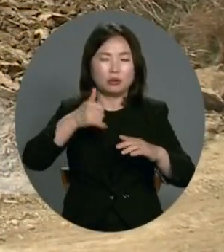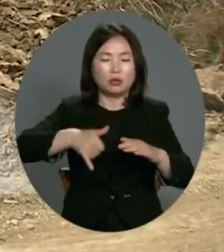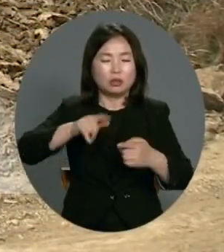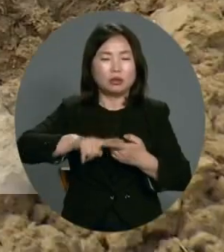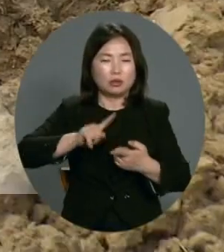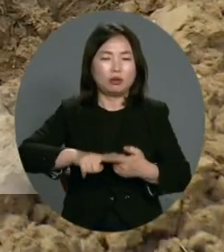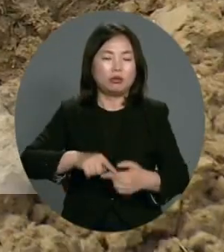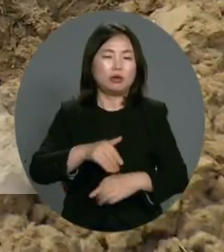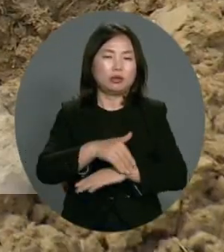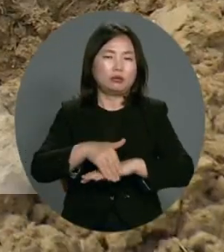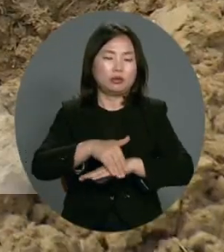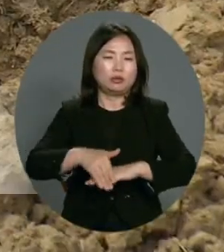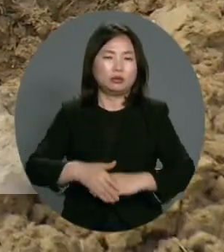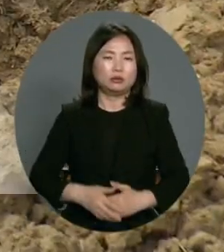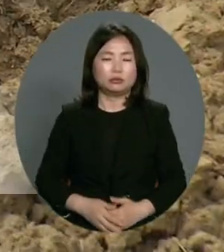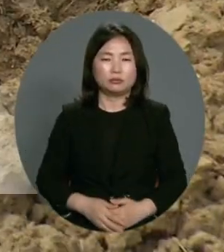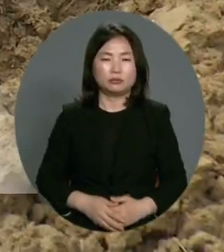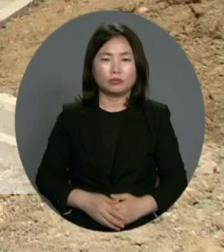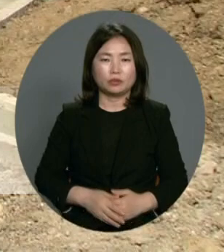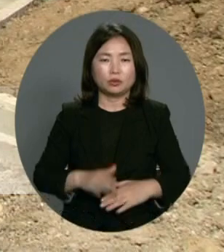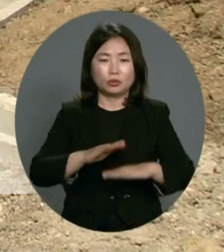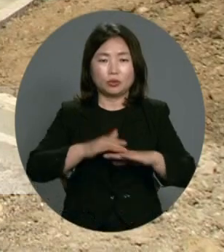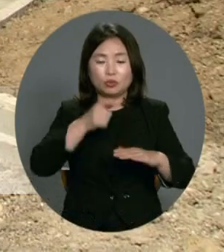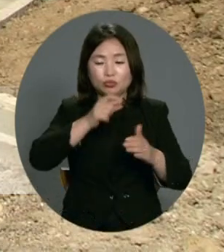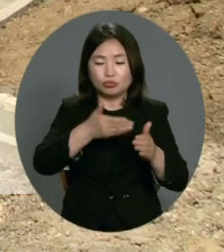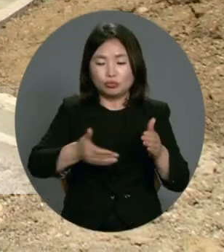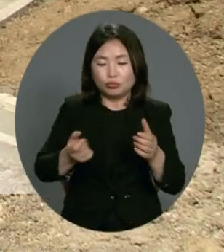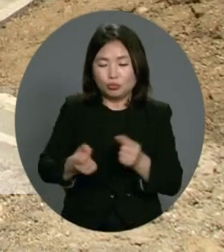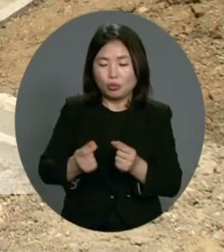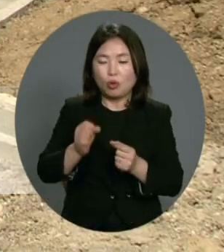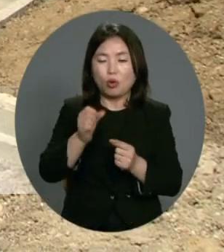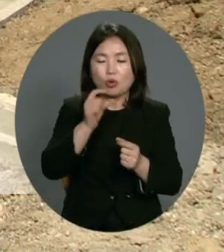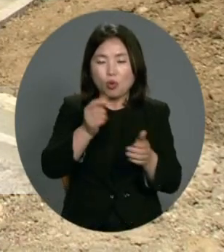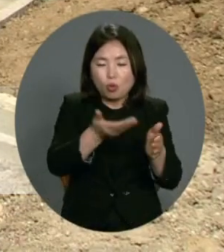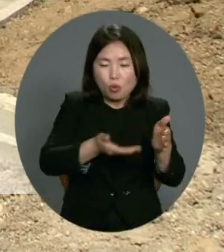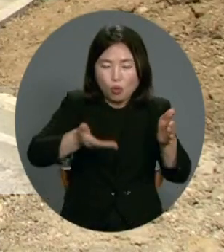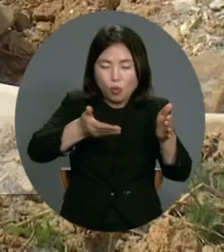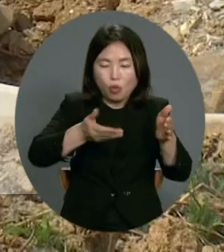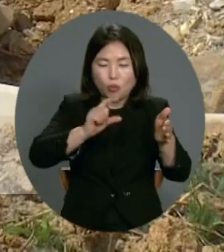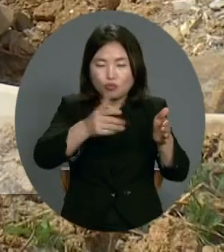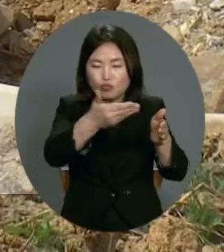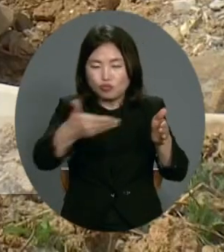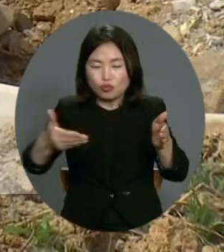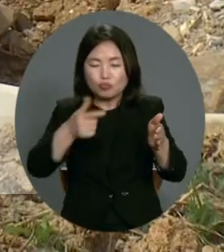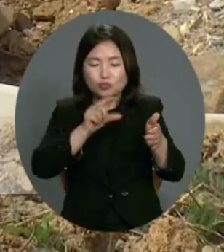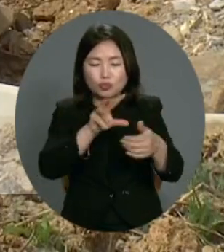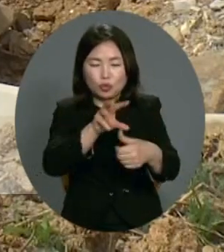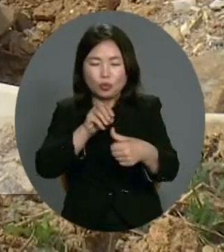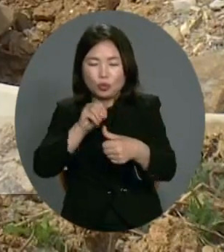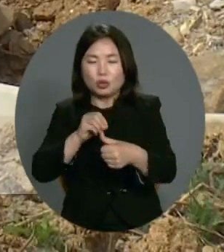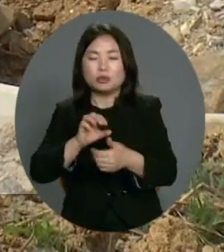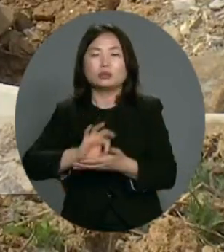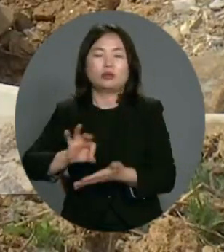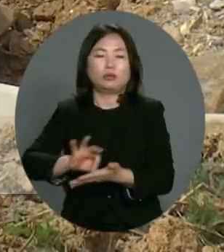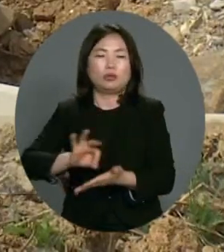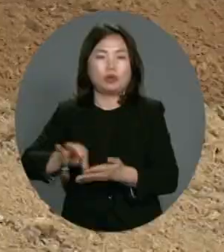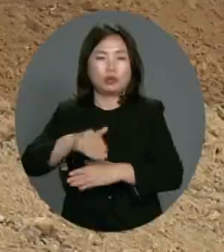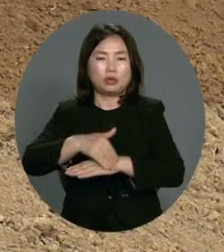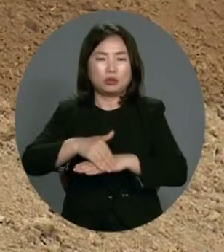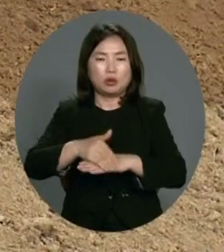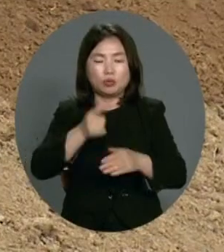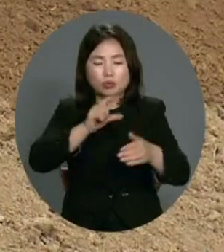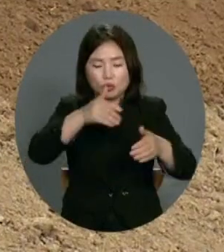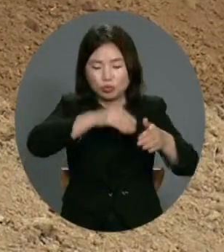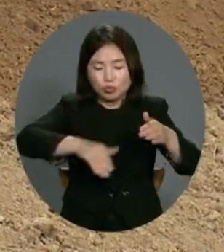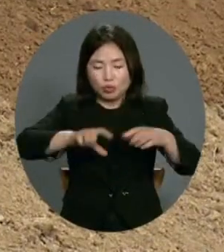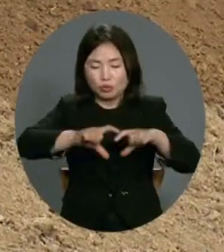그대로 짓기로 했습니다 농업용수는 인근 용현저수지와 국광천의 양수작물을 끌어다 쓰기로 하고 현재